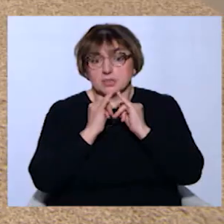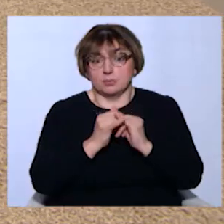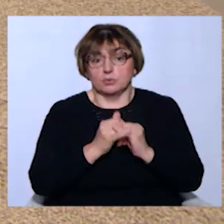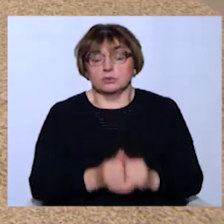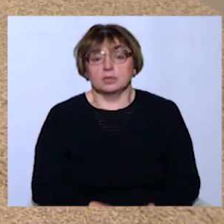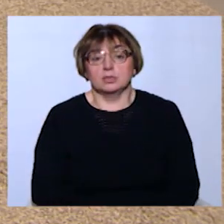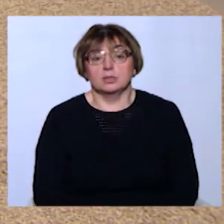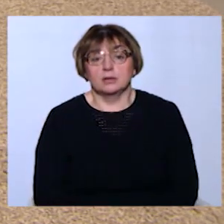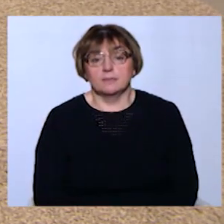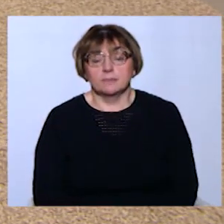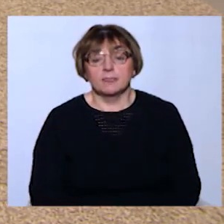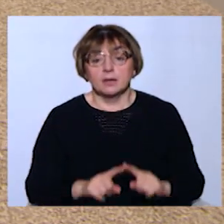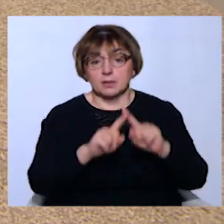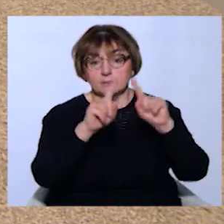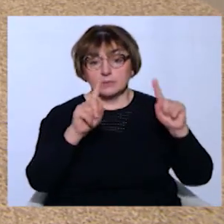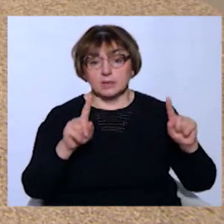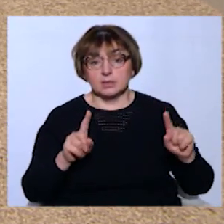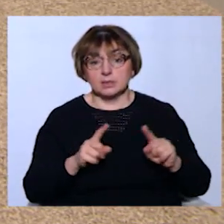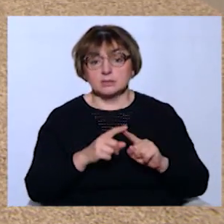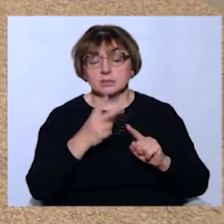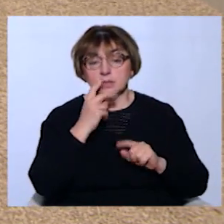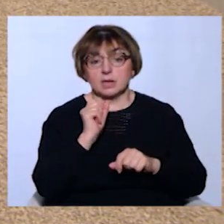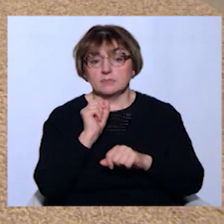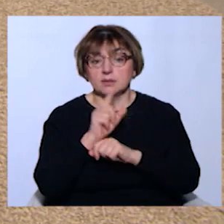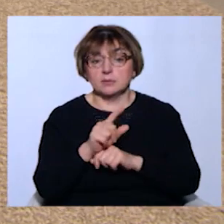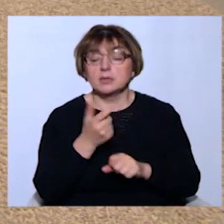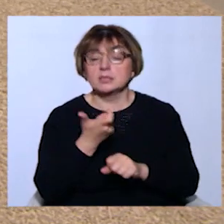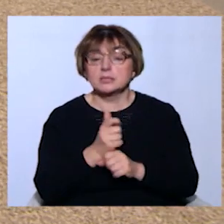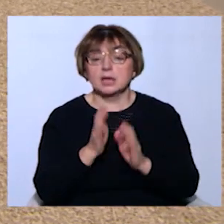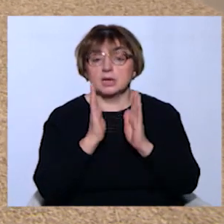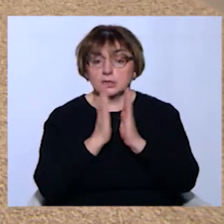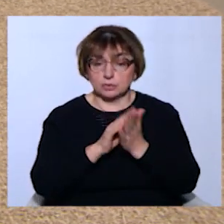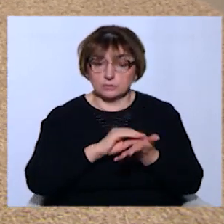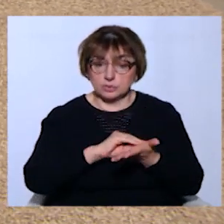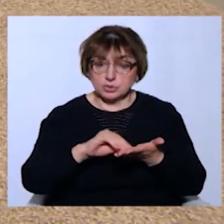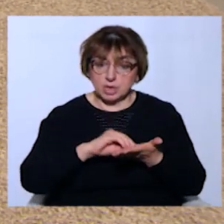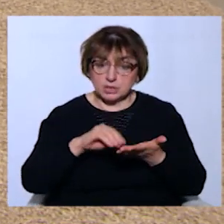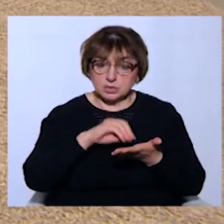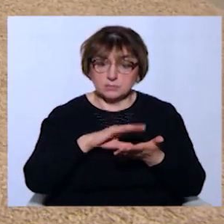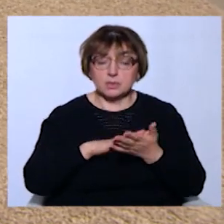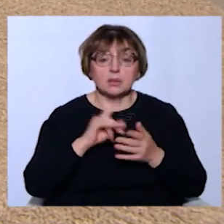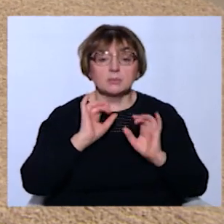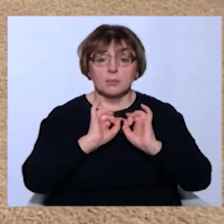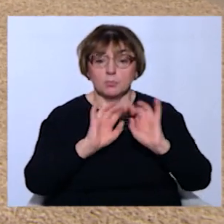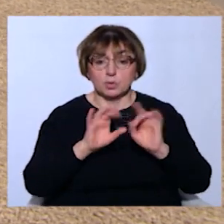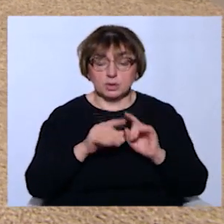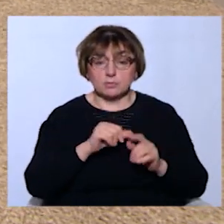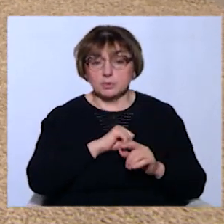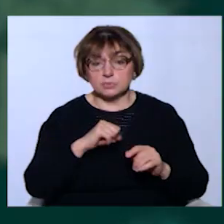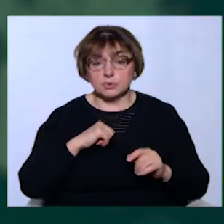დიახ, ახლა ეკრანზე გამოვა თქვენი დავალება. ძალიან გთხოვთ, ჩაიწერეთ ის, მე გაგიჟღერებთ მას